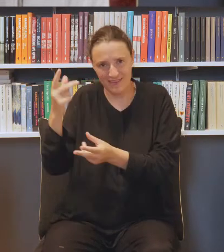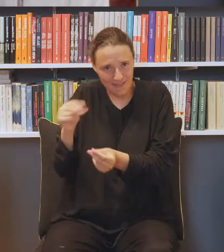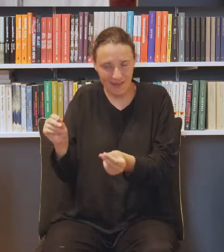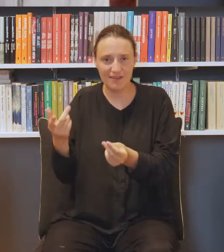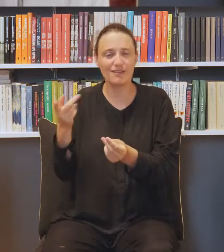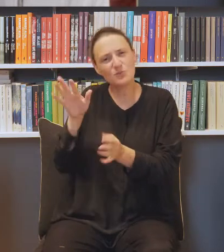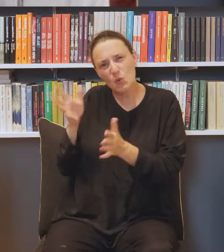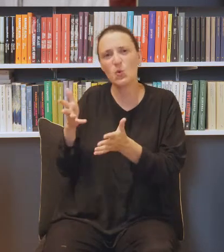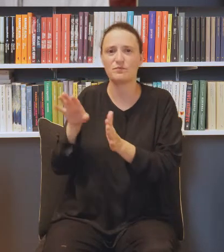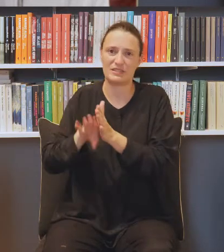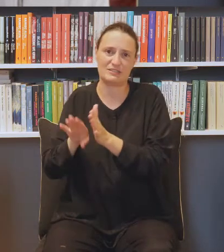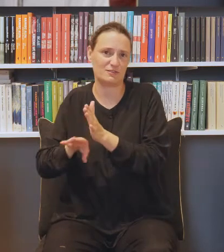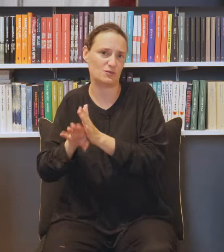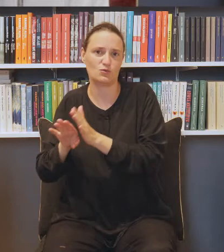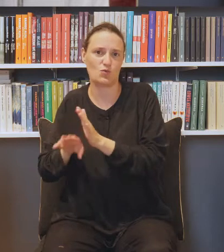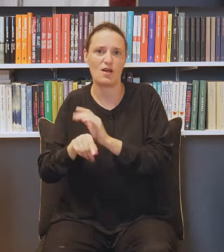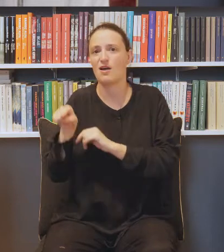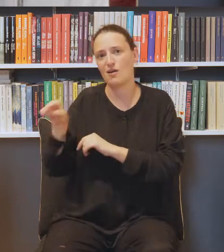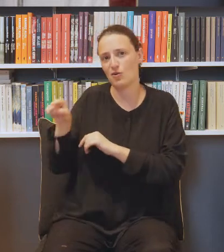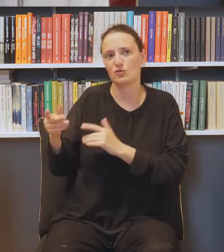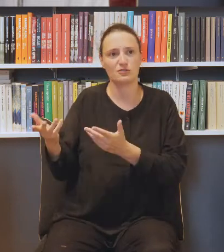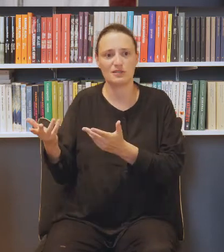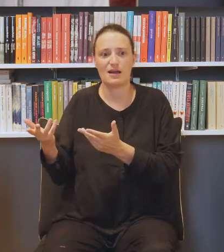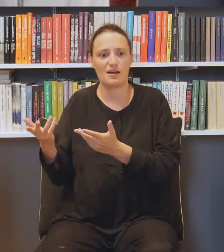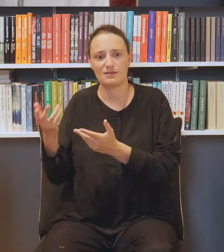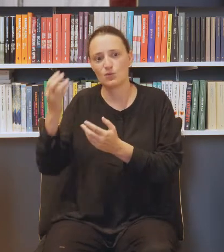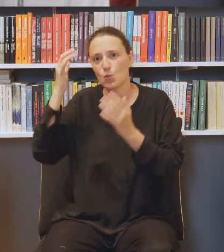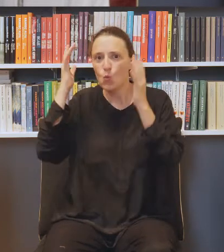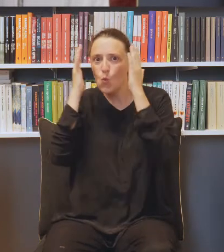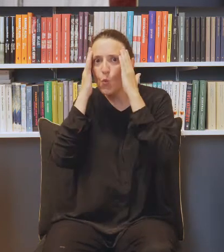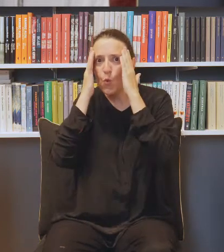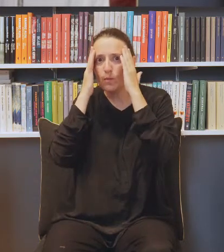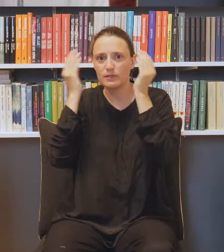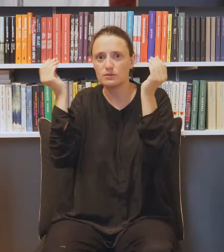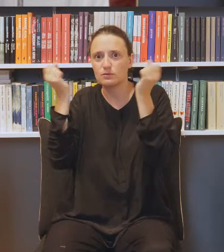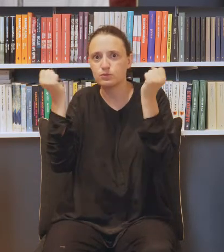która po prostu zjada wszystkich swoim niesamowitym umysłem,